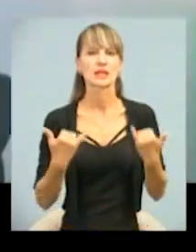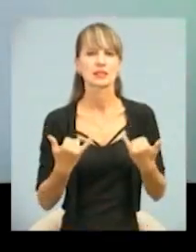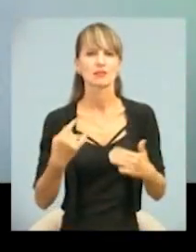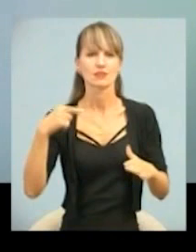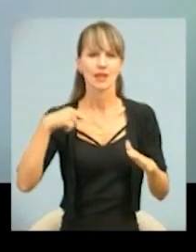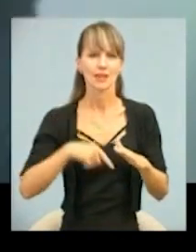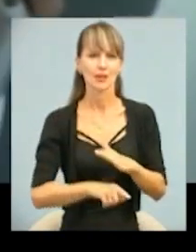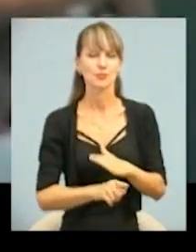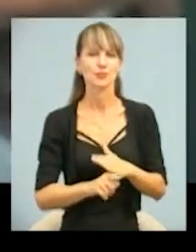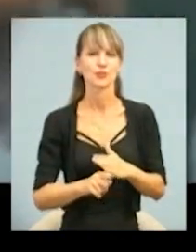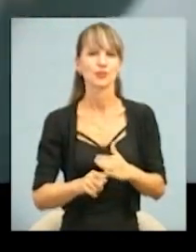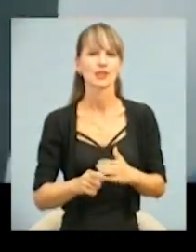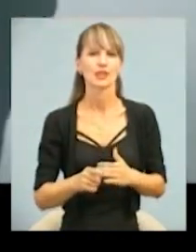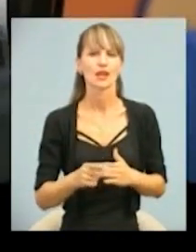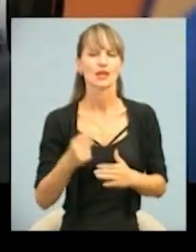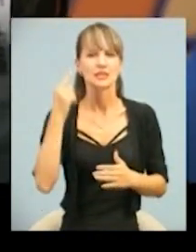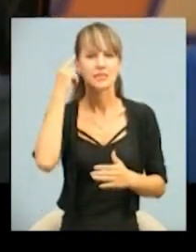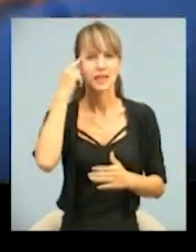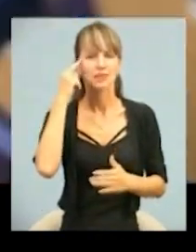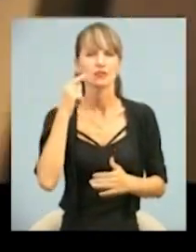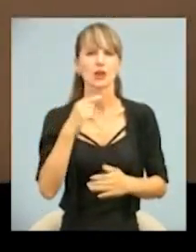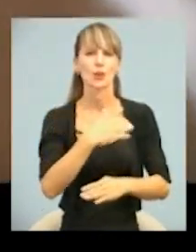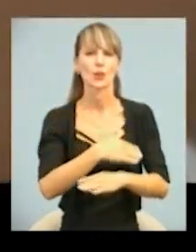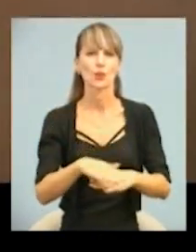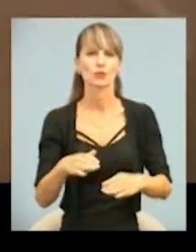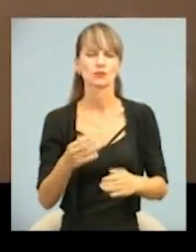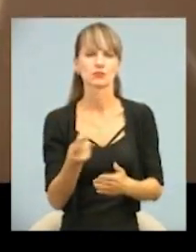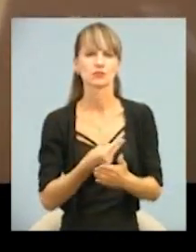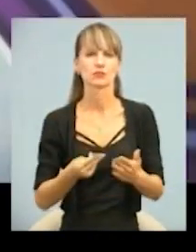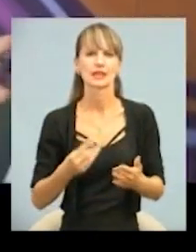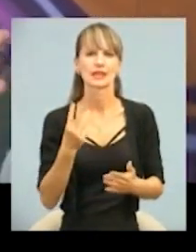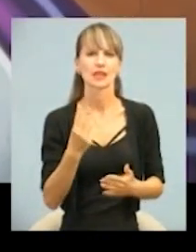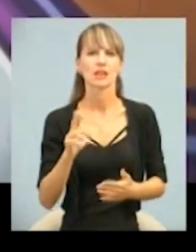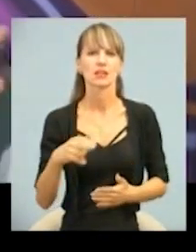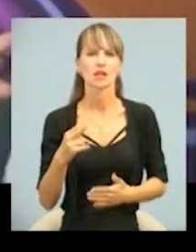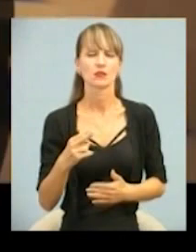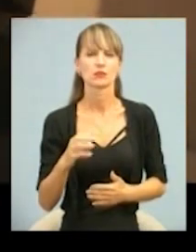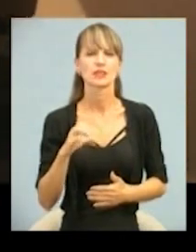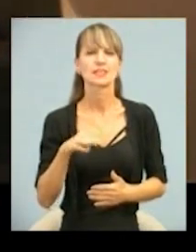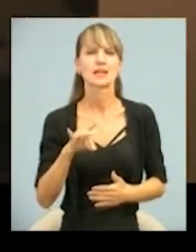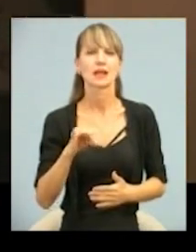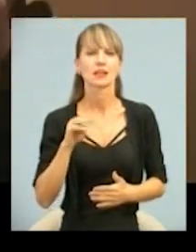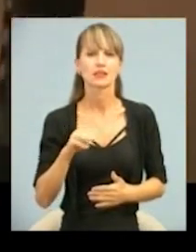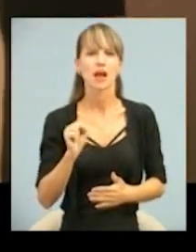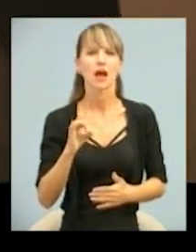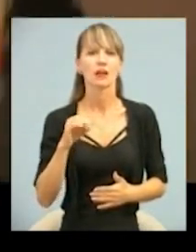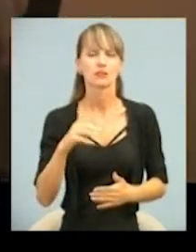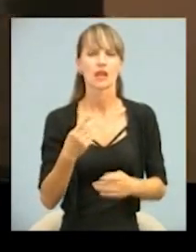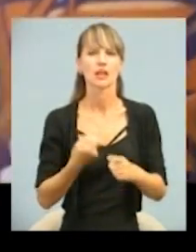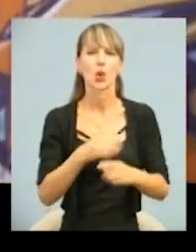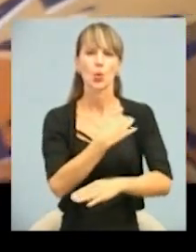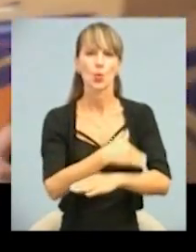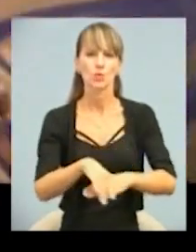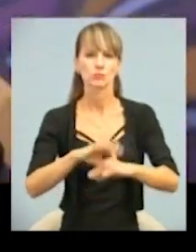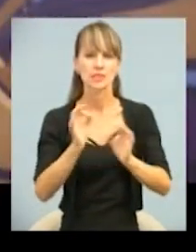Сьогодні заглибимося в царину знань стріт-арту, або як ще його називають, 3D. Отже, стріт-арт – це вуличне